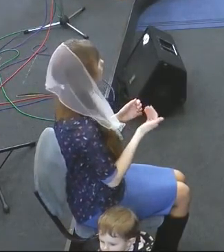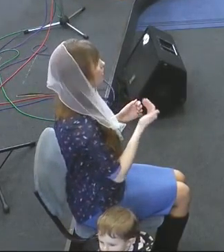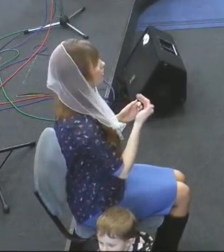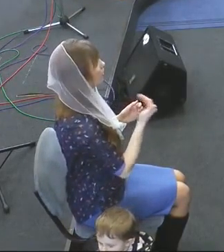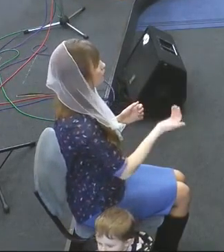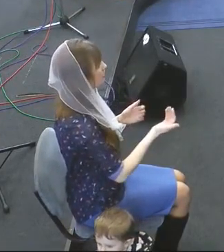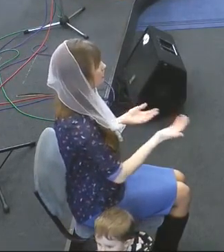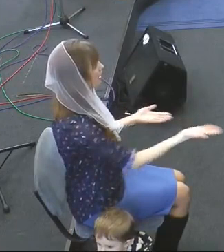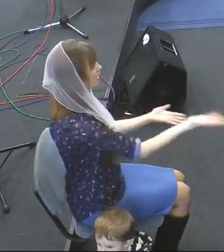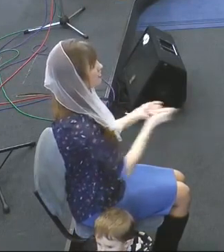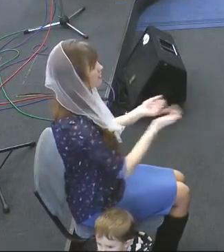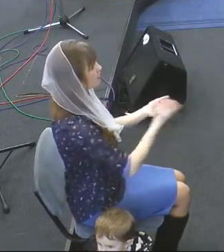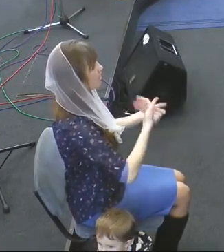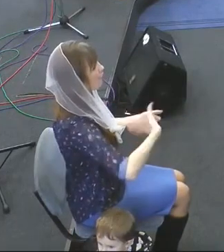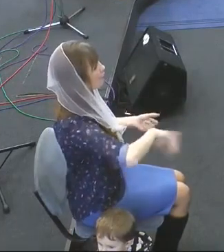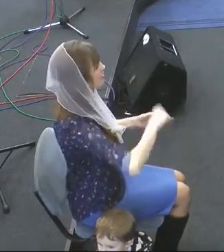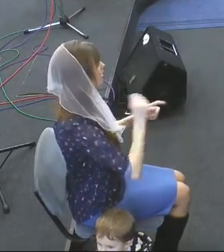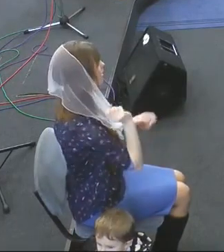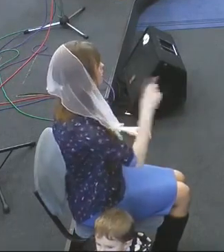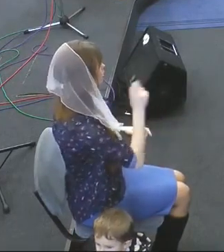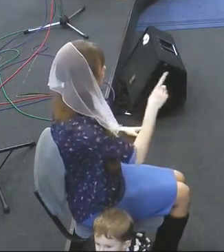волонтер.